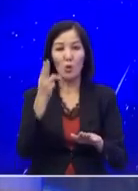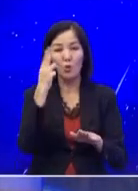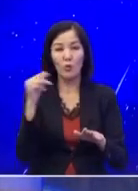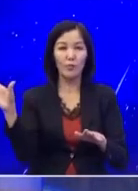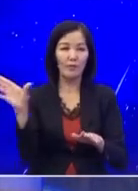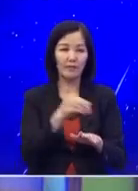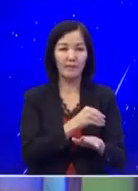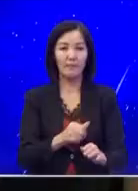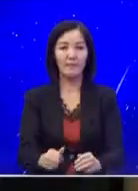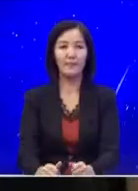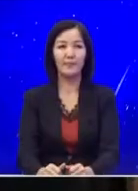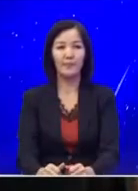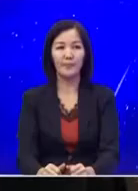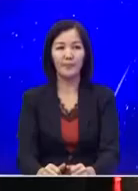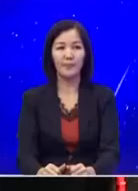всем.